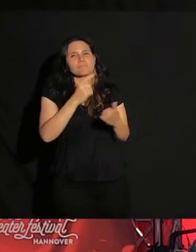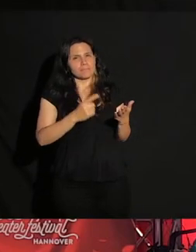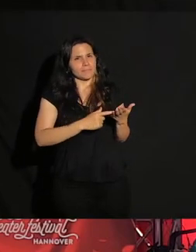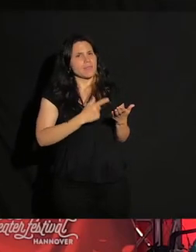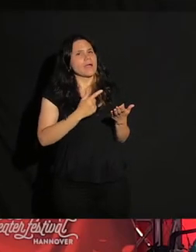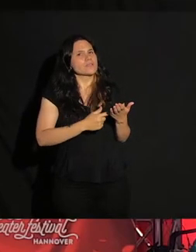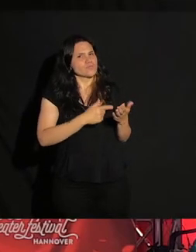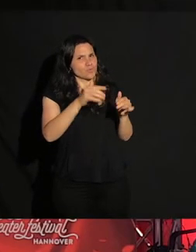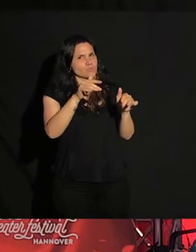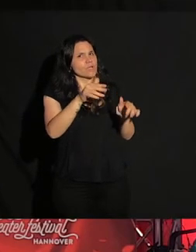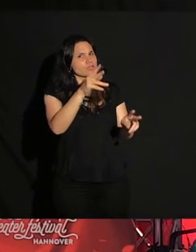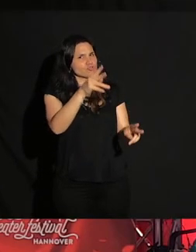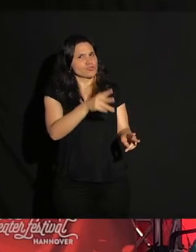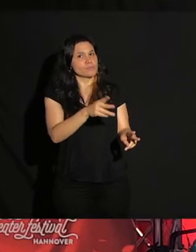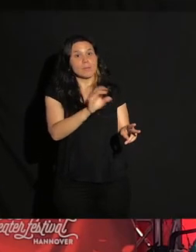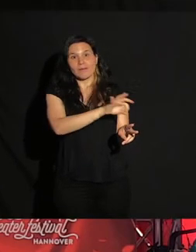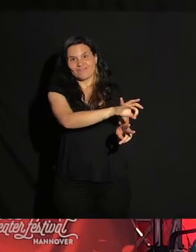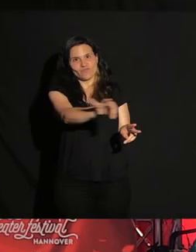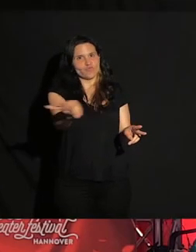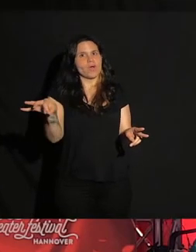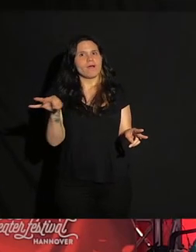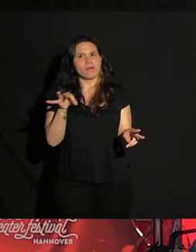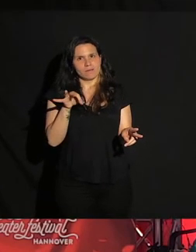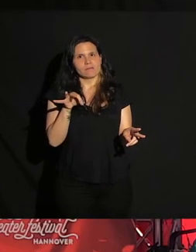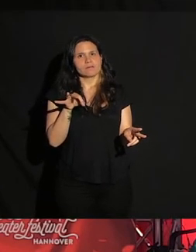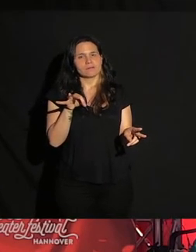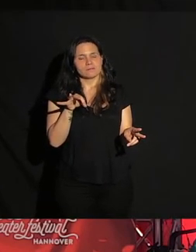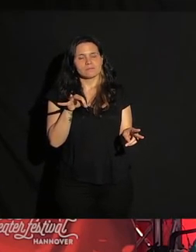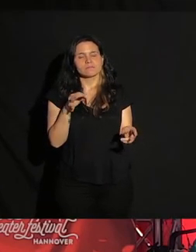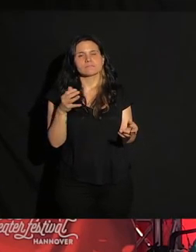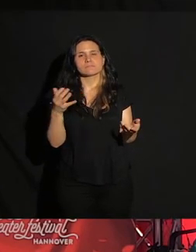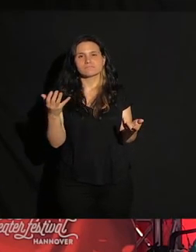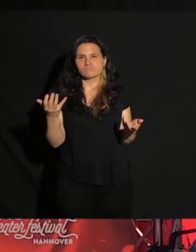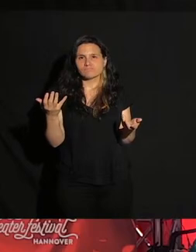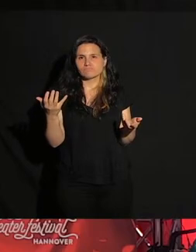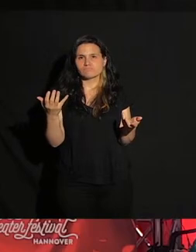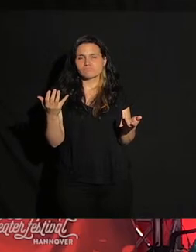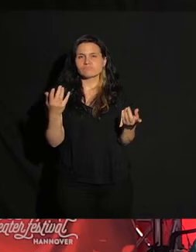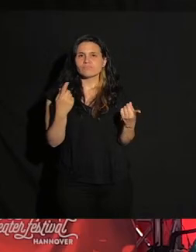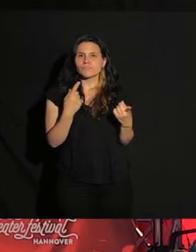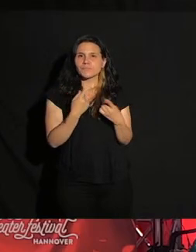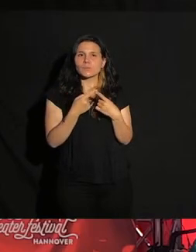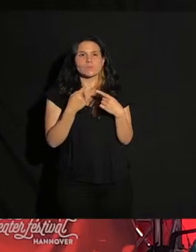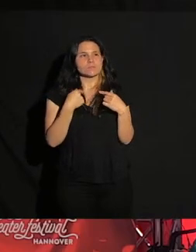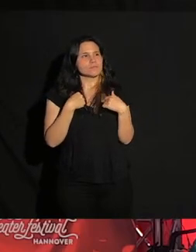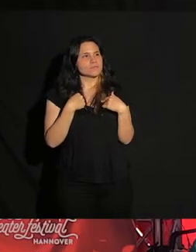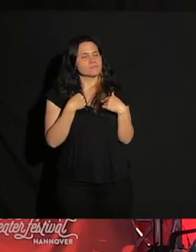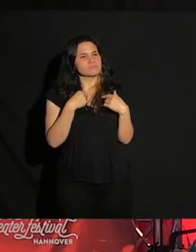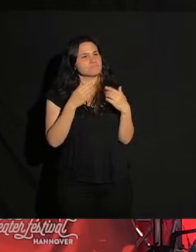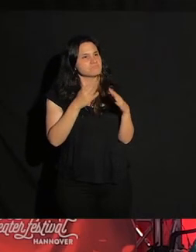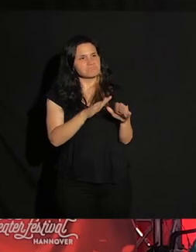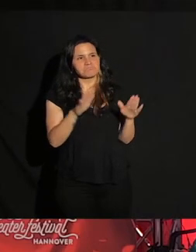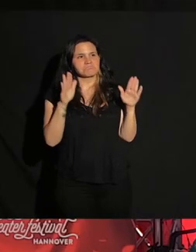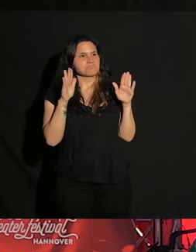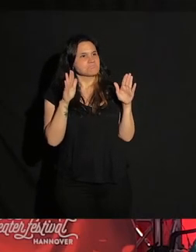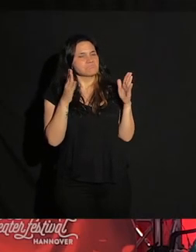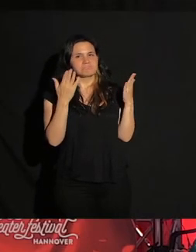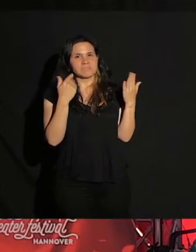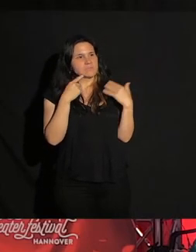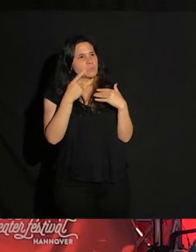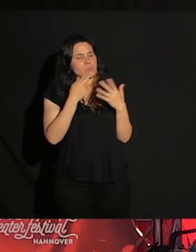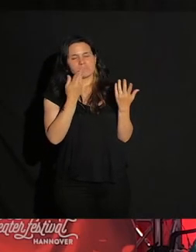Herausforderung, genauso für alle anderen. Und ich bewundere diese Tänzer,